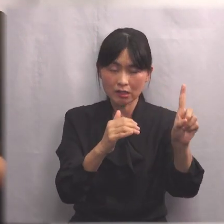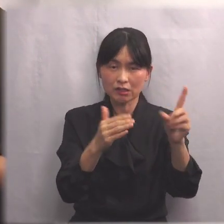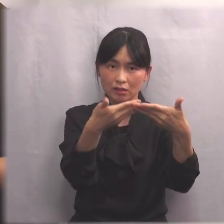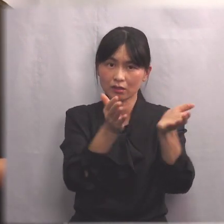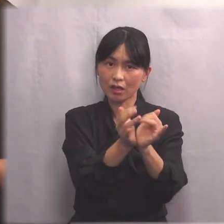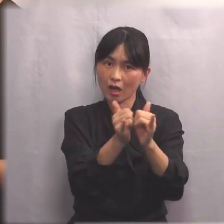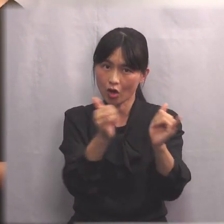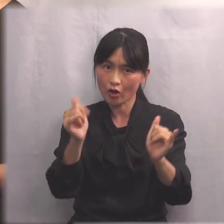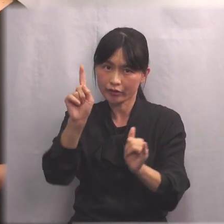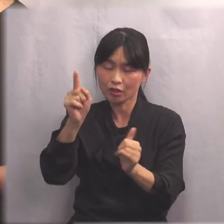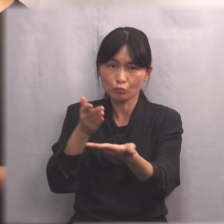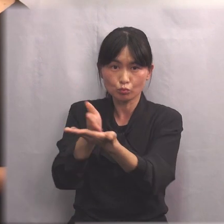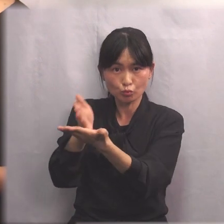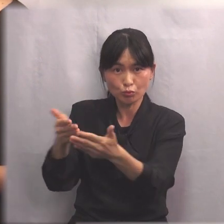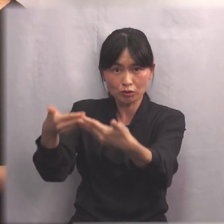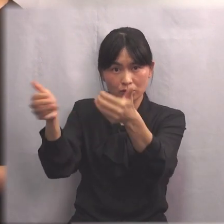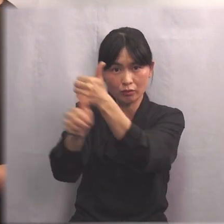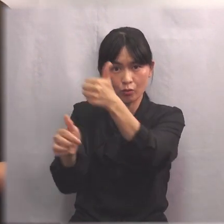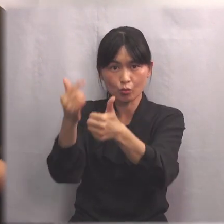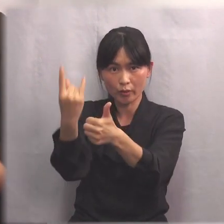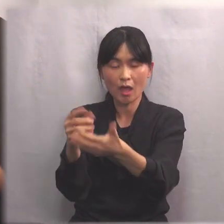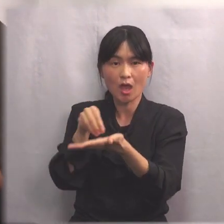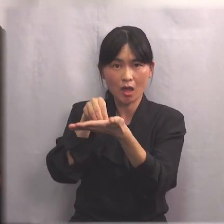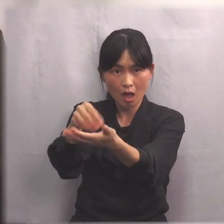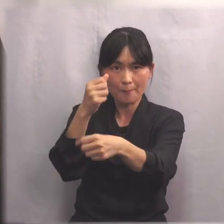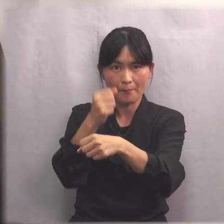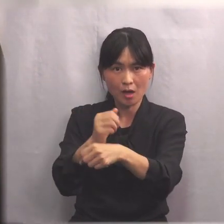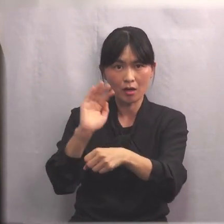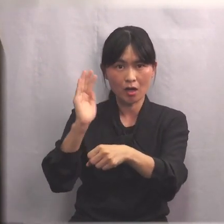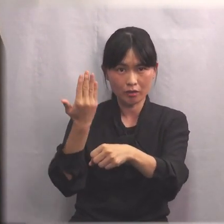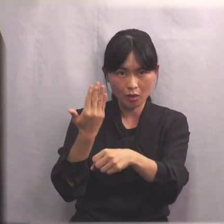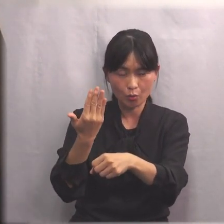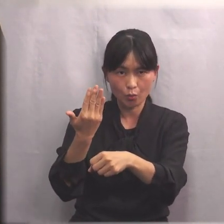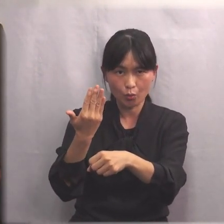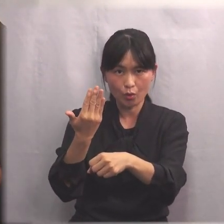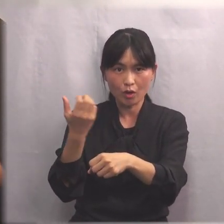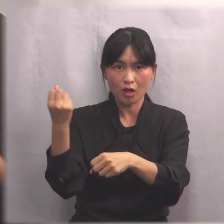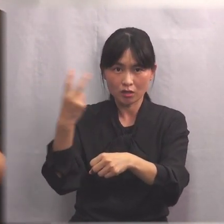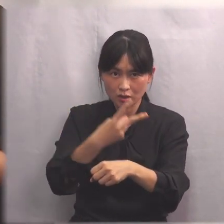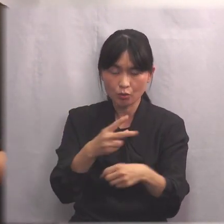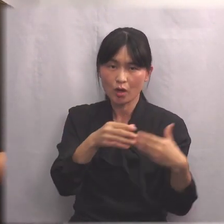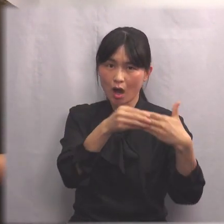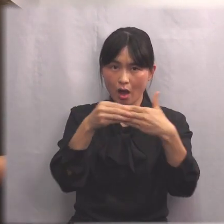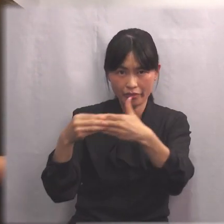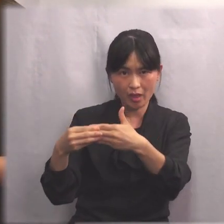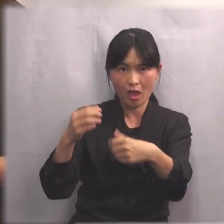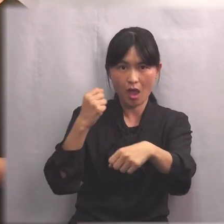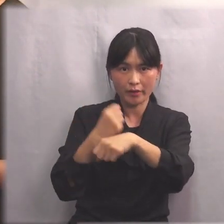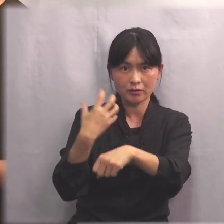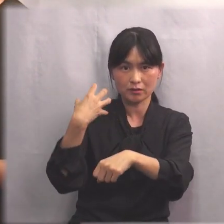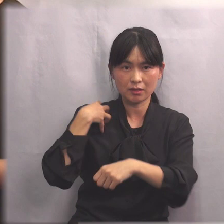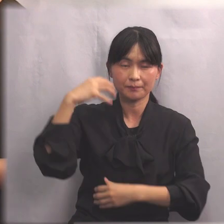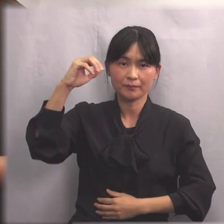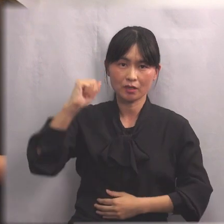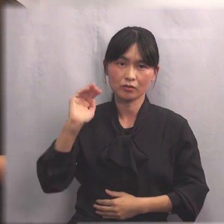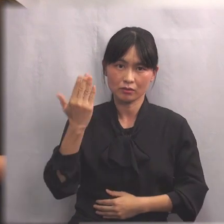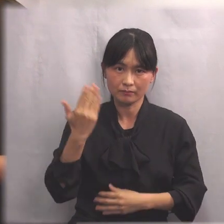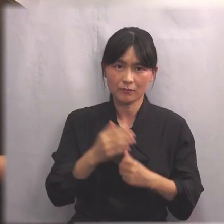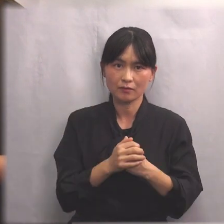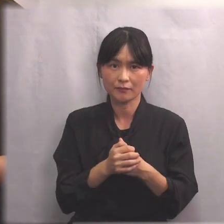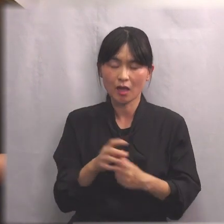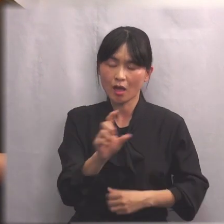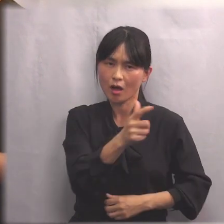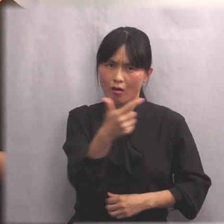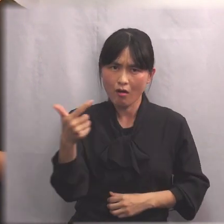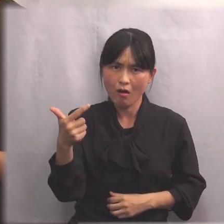1부문위원회 가입을 권고하고 당원 가입 시에는 부문위원회의 선택을 안내할 수 있도록 하자는 제안입니다.